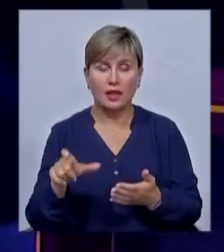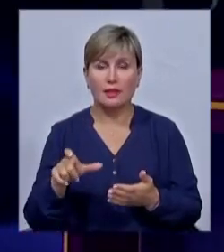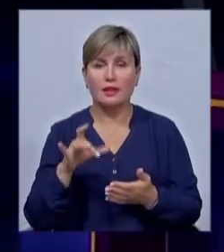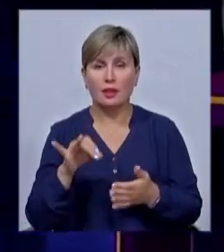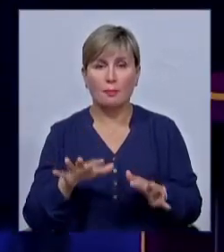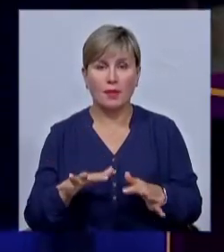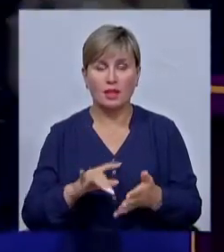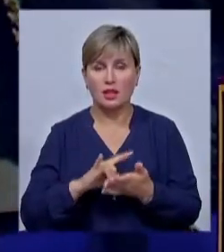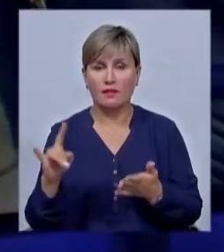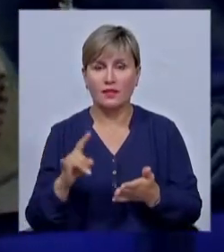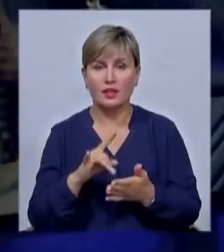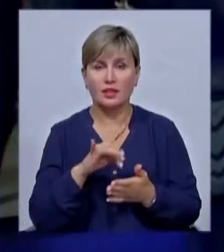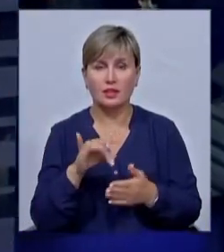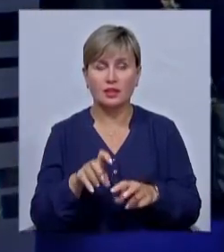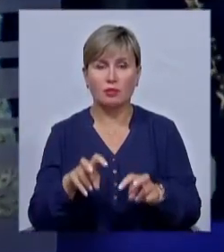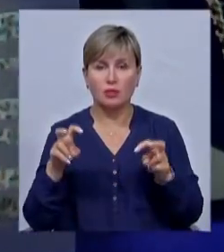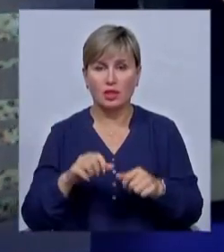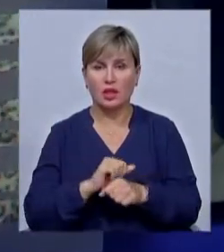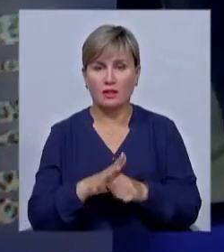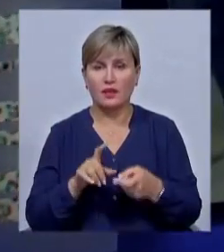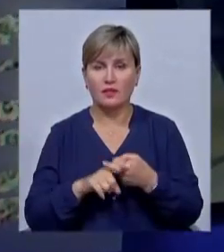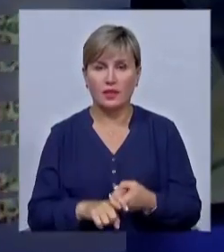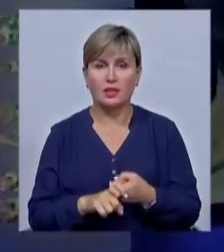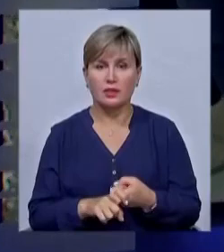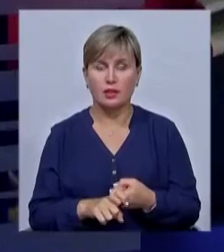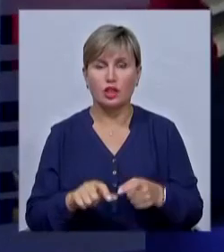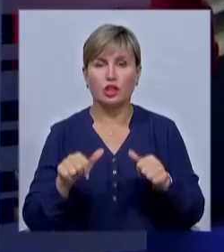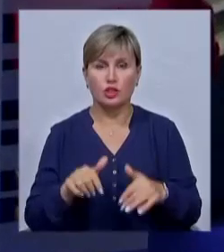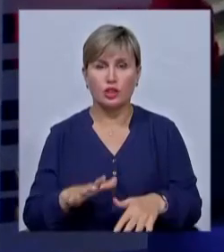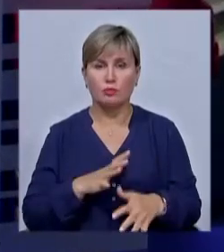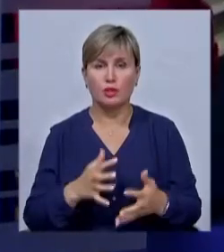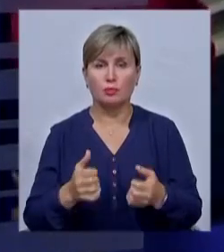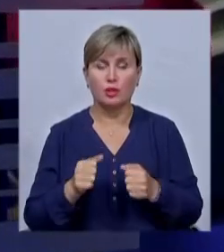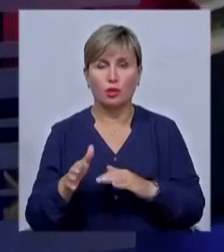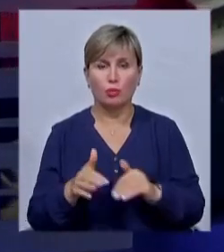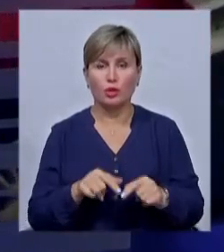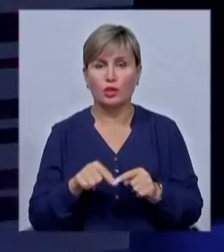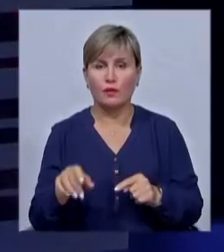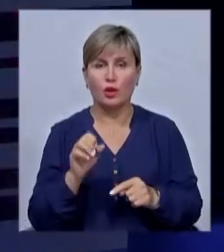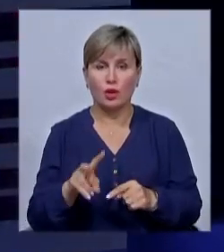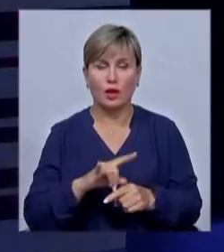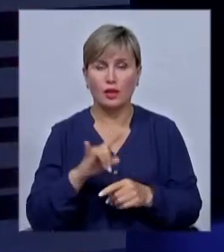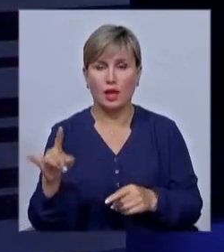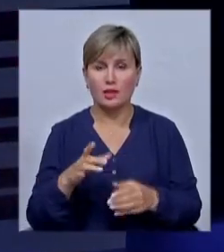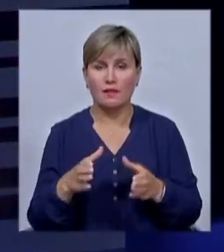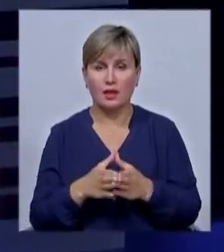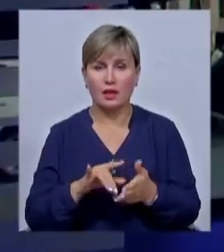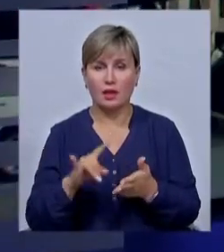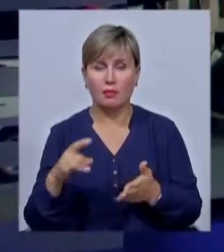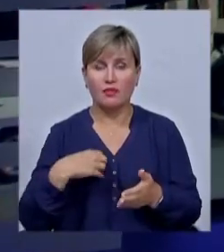авиакомпаний и за пассажиров скаррона вирусной инфекции решение было принято после того как на рейсах авиакомпании